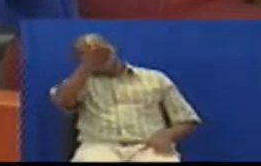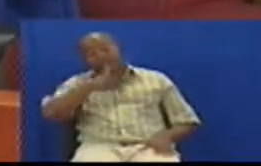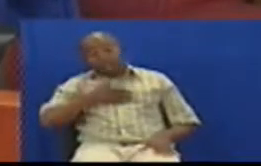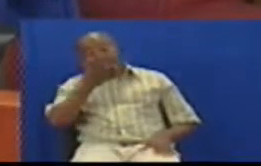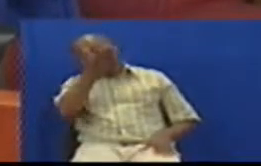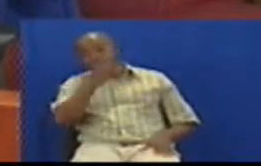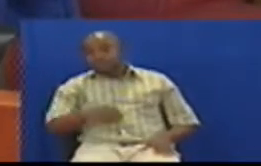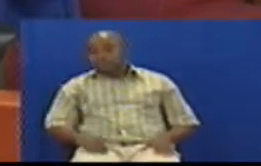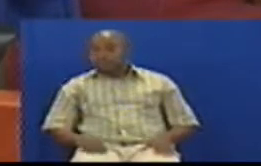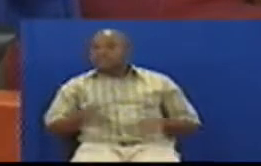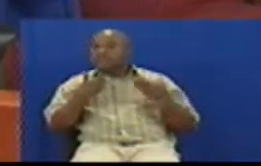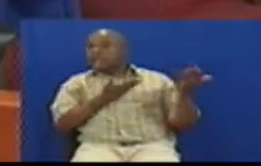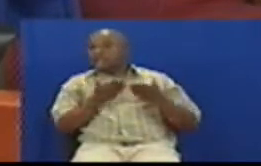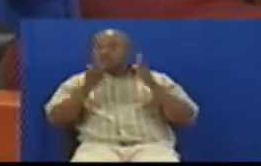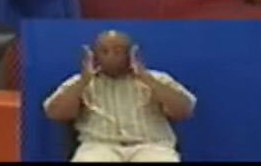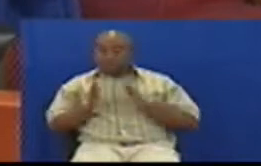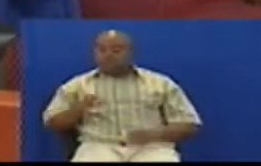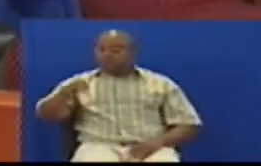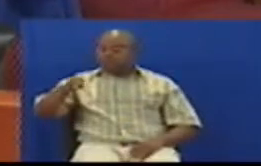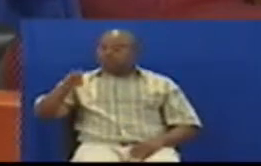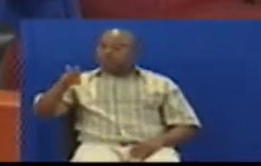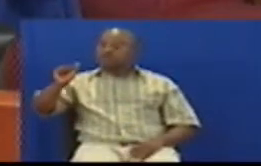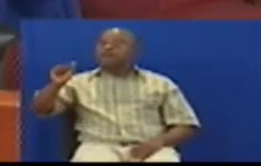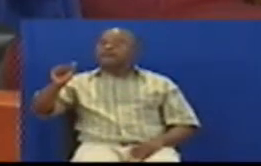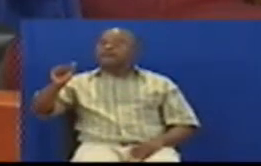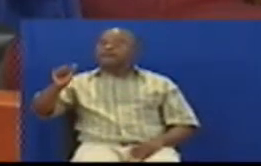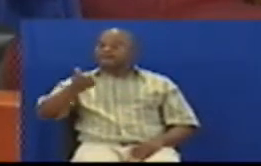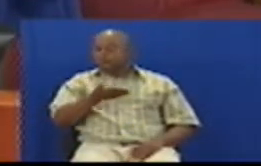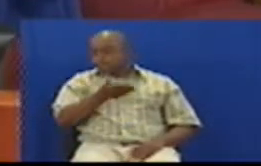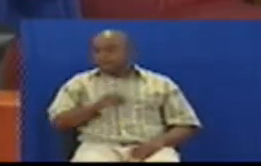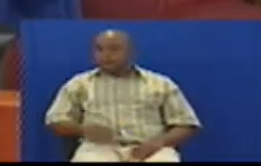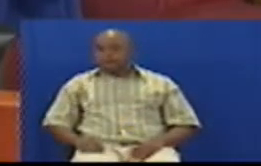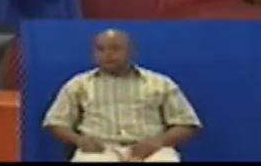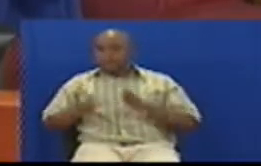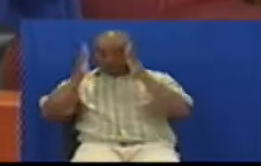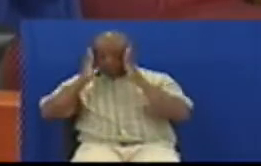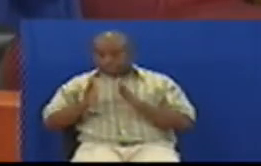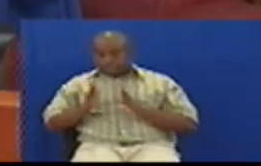Nishataja Mheshimiwa Musa Rashid Shangazi, Musa Rashid Ntimezi.